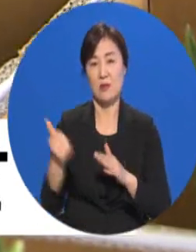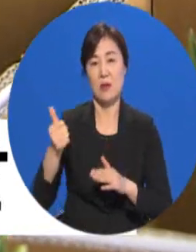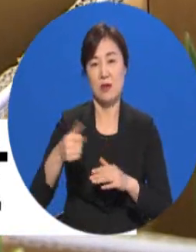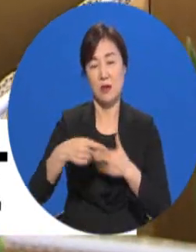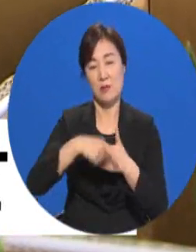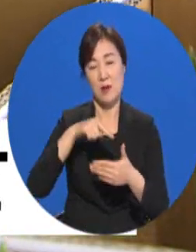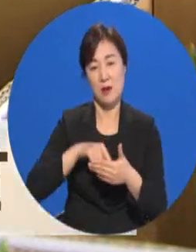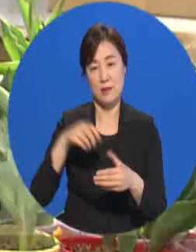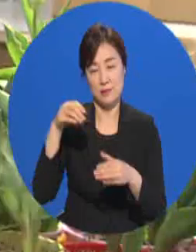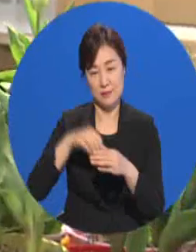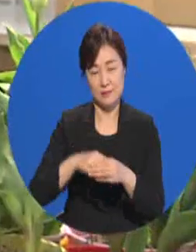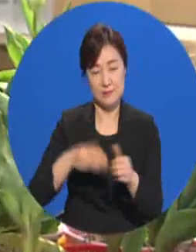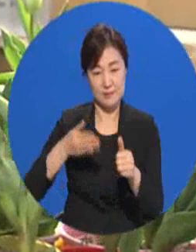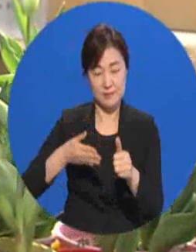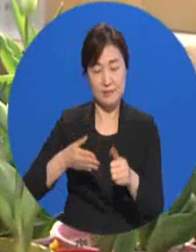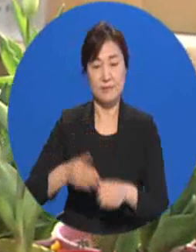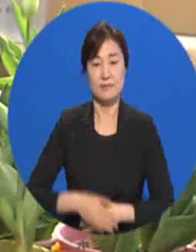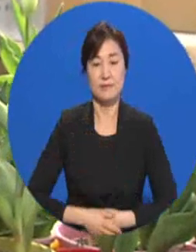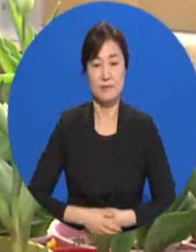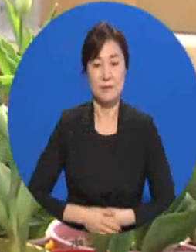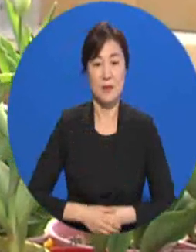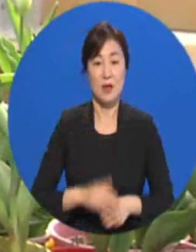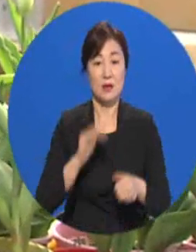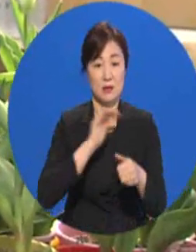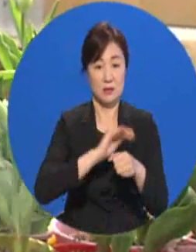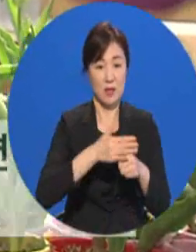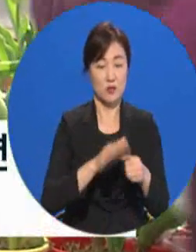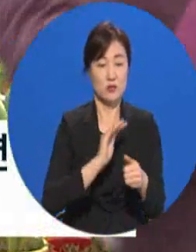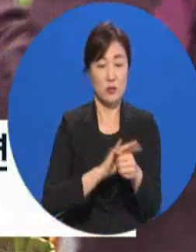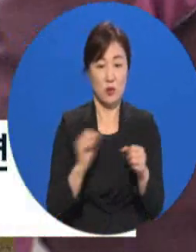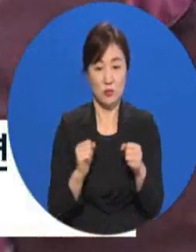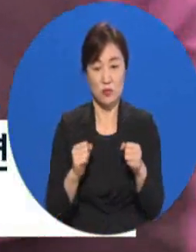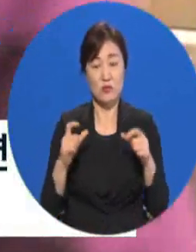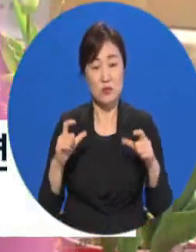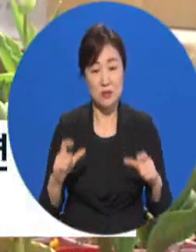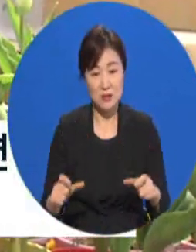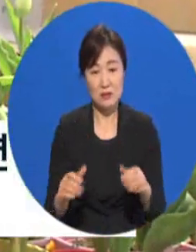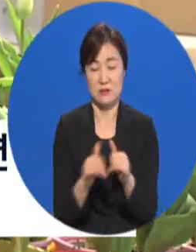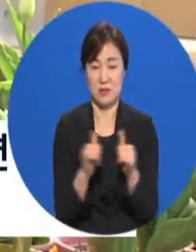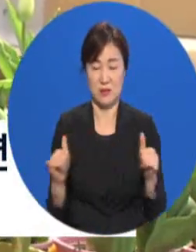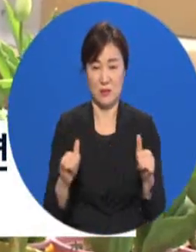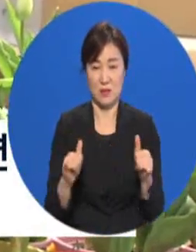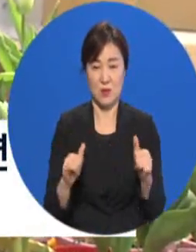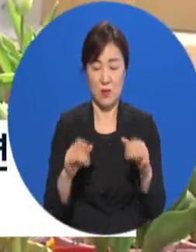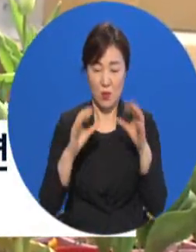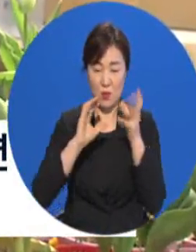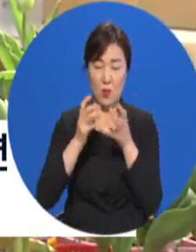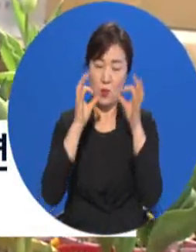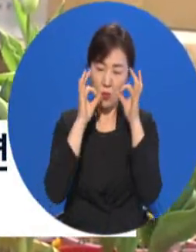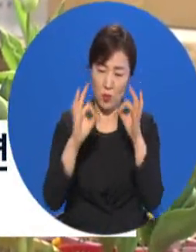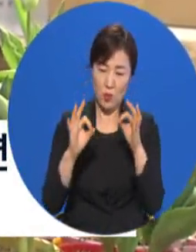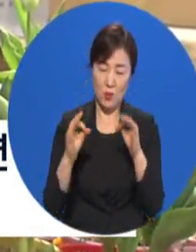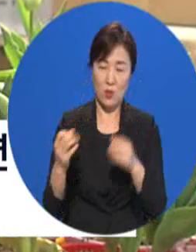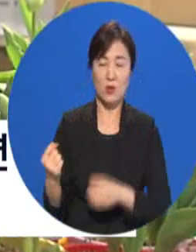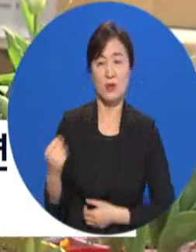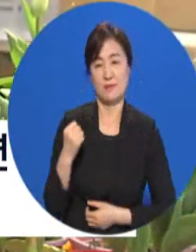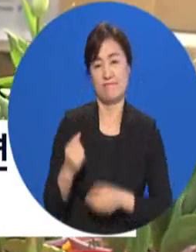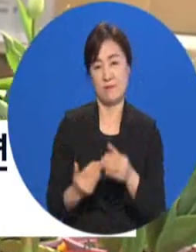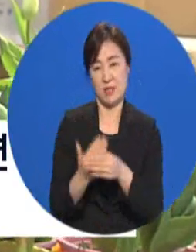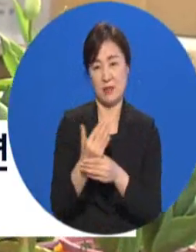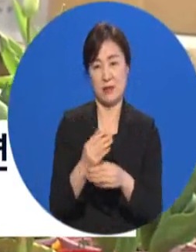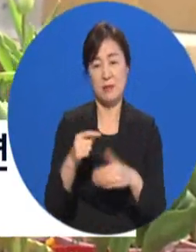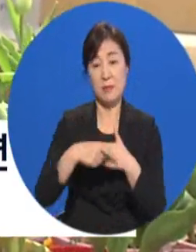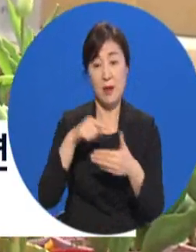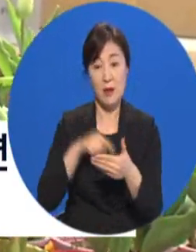전달되기를 바랬습니다. 대구 경북 시민들이 이 튤립꽃을 보고 조금이나마 힘을 내셨으면 하는 마음으로